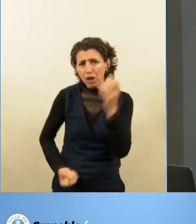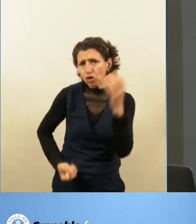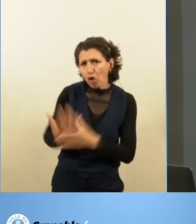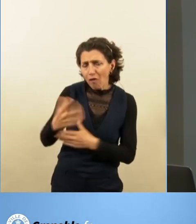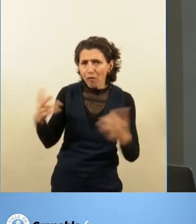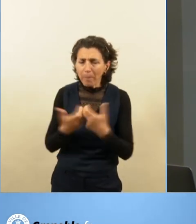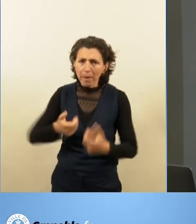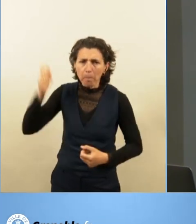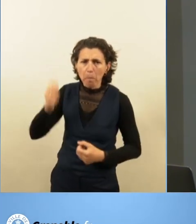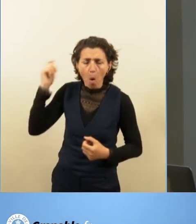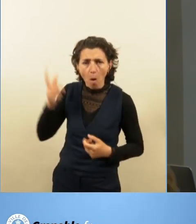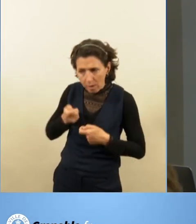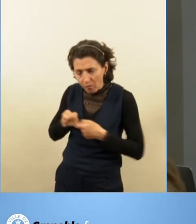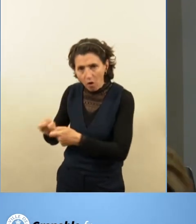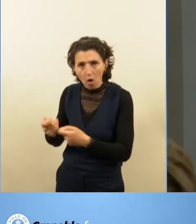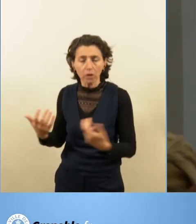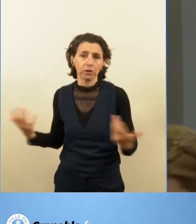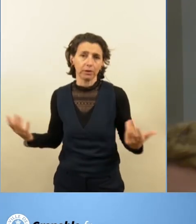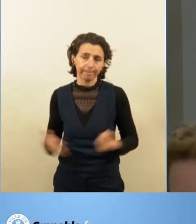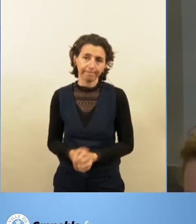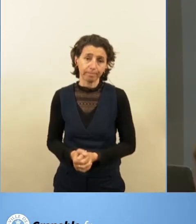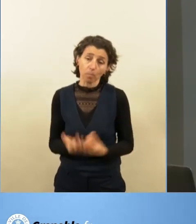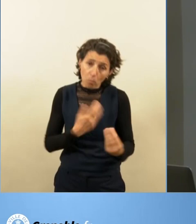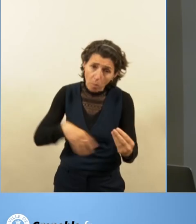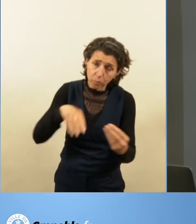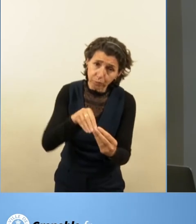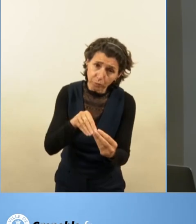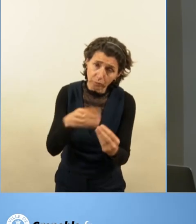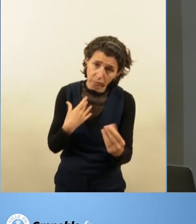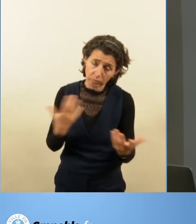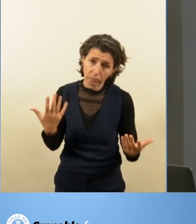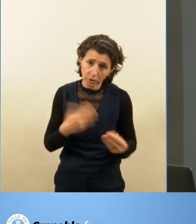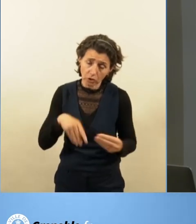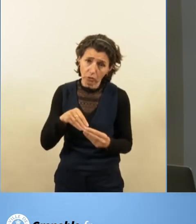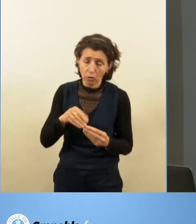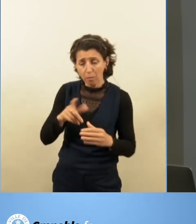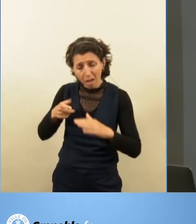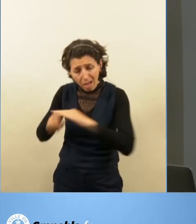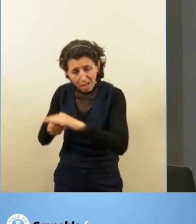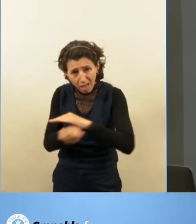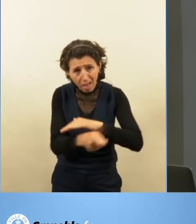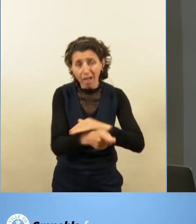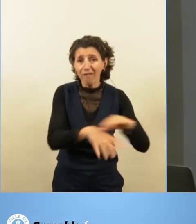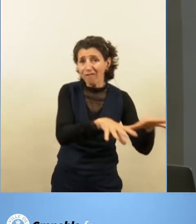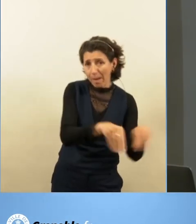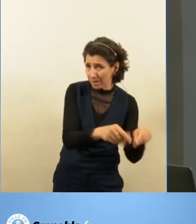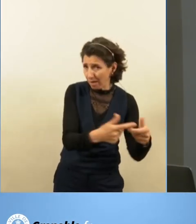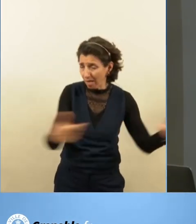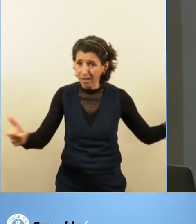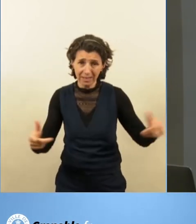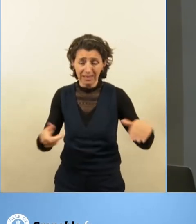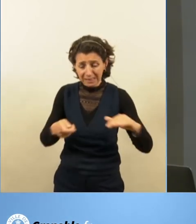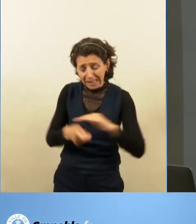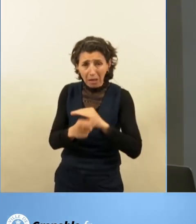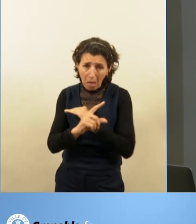au passage d'ailleurs je tiens quand même à vous rappeler que toutes les aides que vous pourriez verser au ménage aussi insuffisantes soient-elles